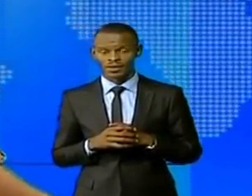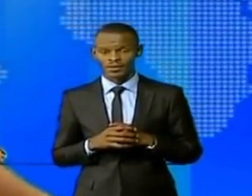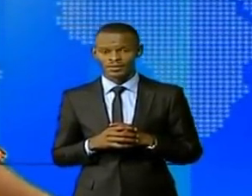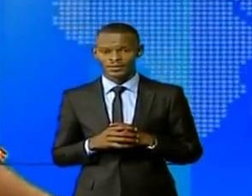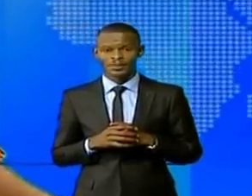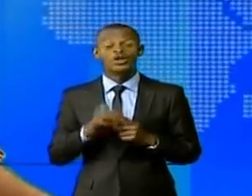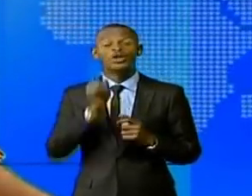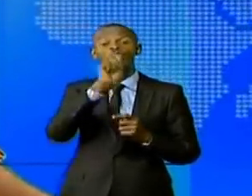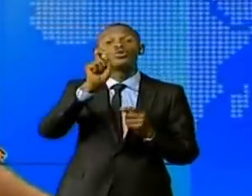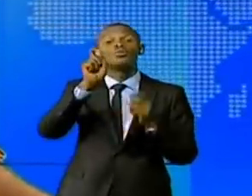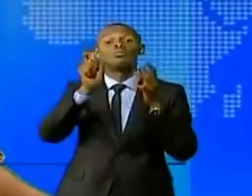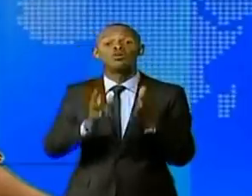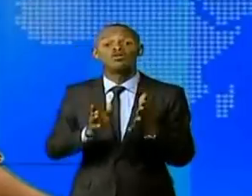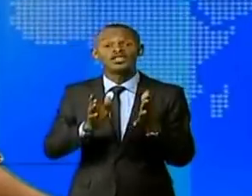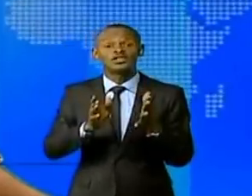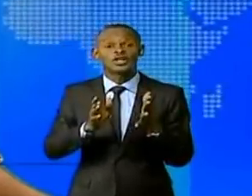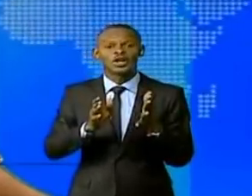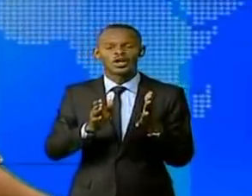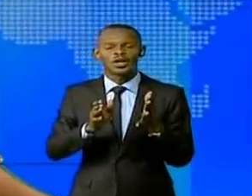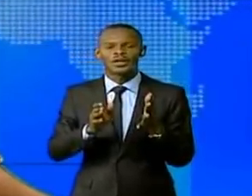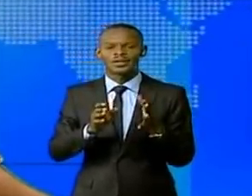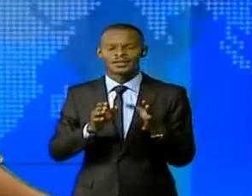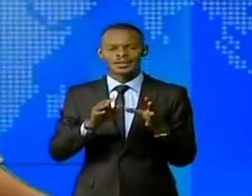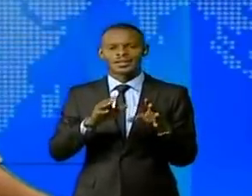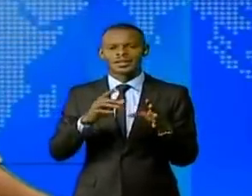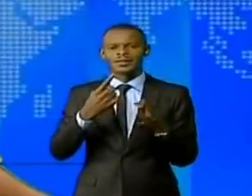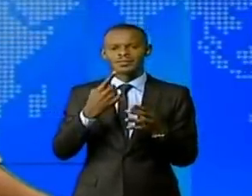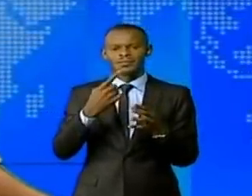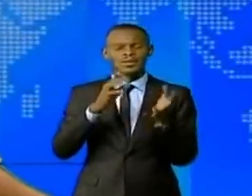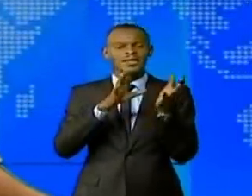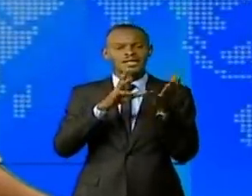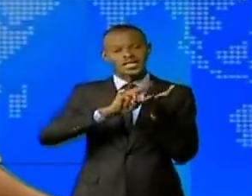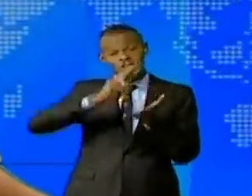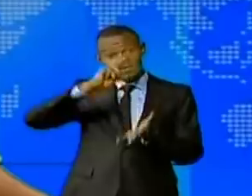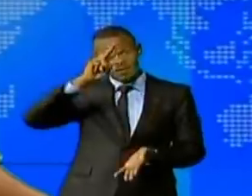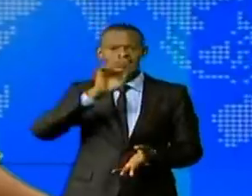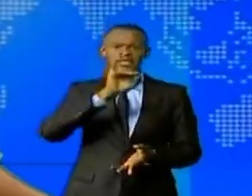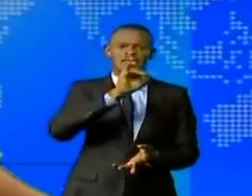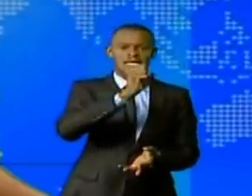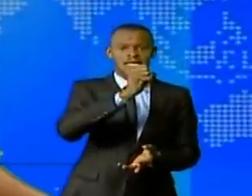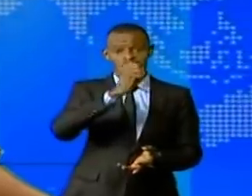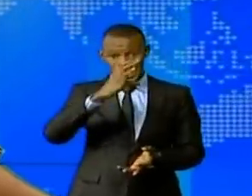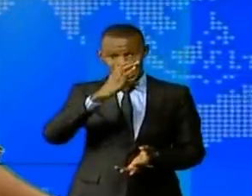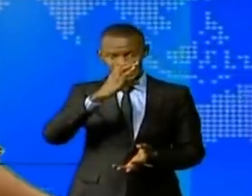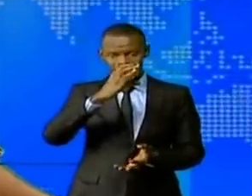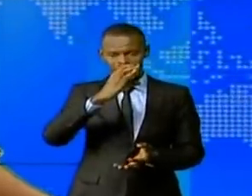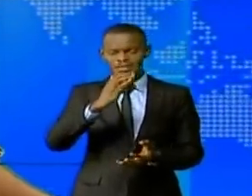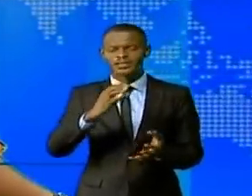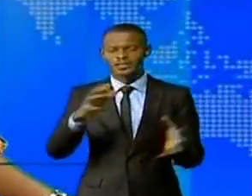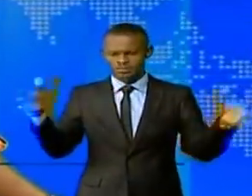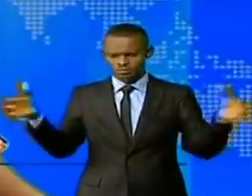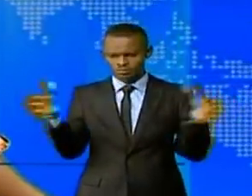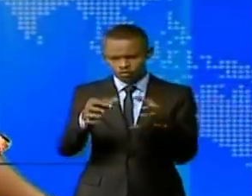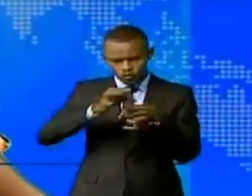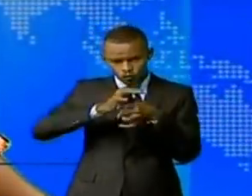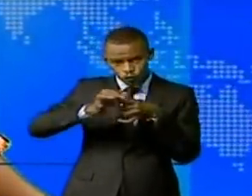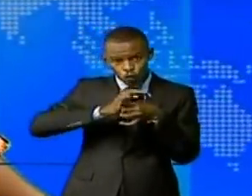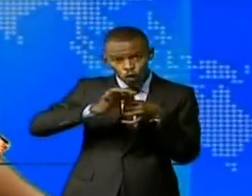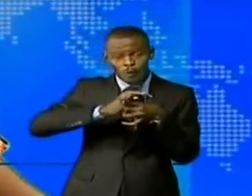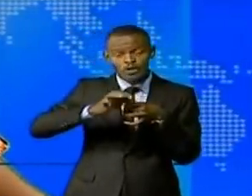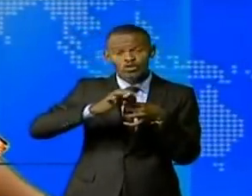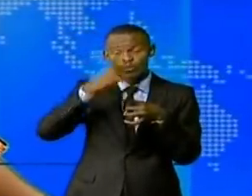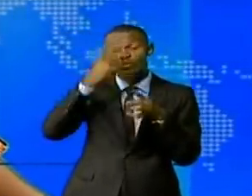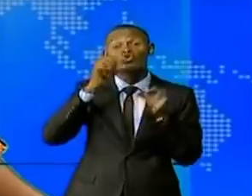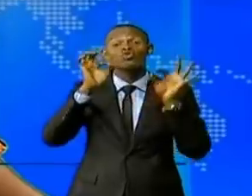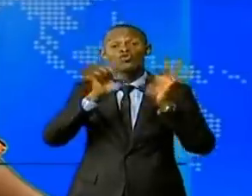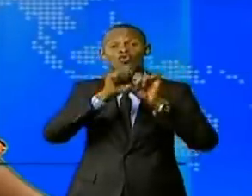ISC Lubumbashi était à l'école de formation, une formation de remise à niveau dans l'application du système